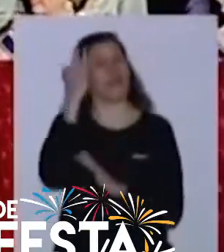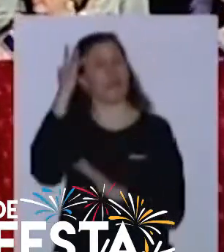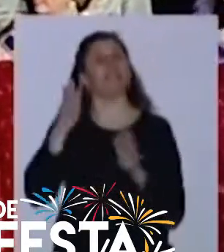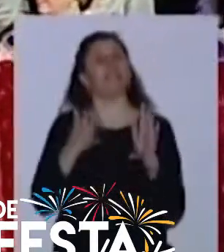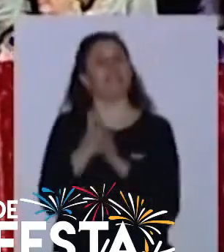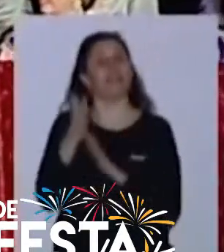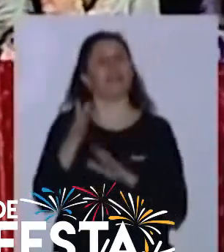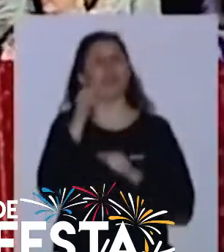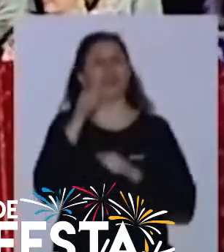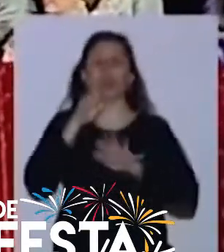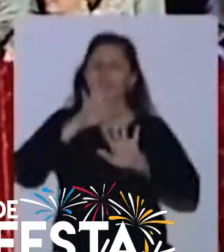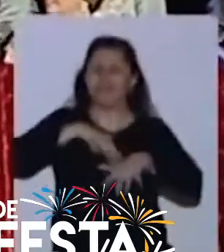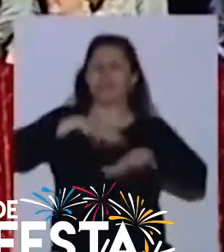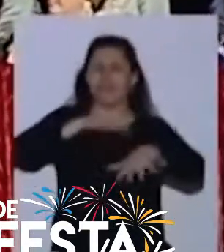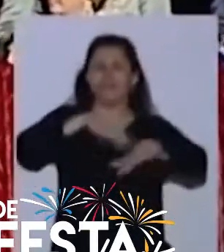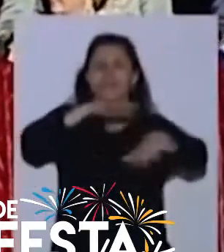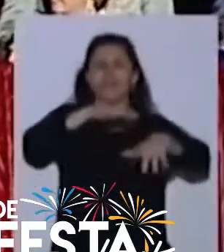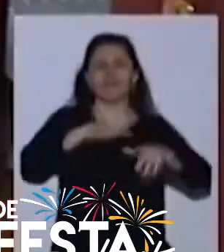són cavalcates,